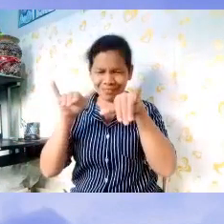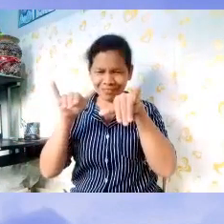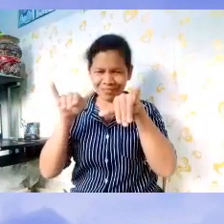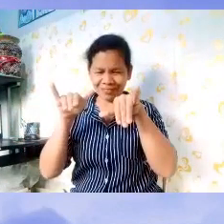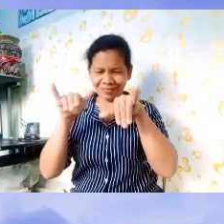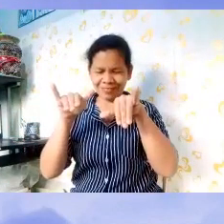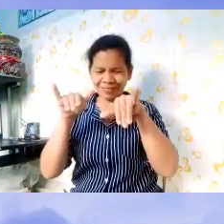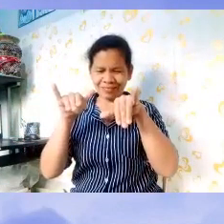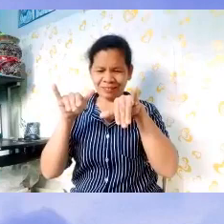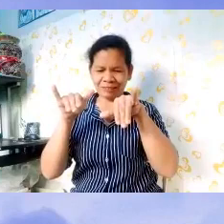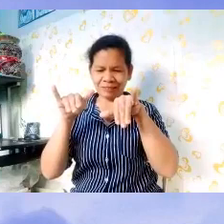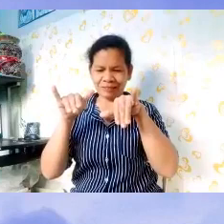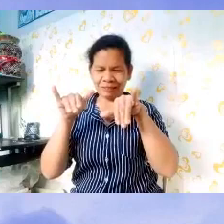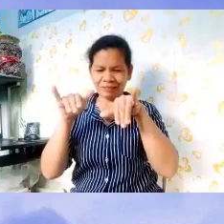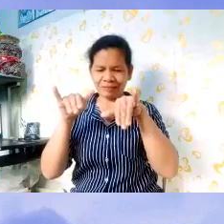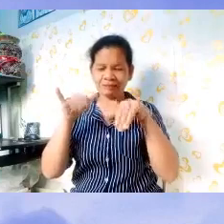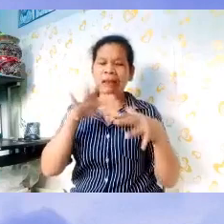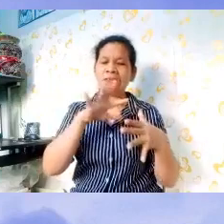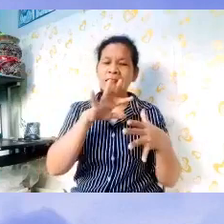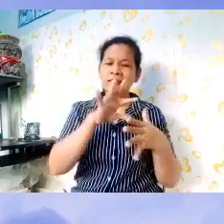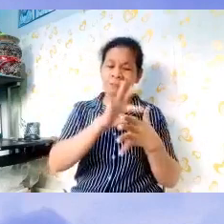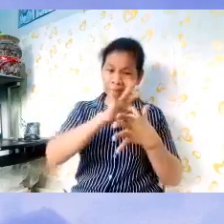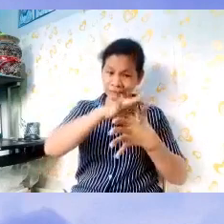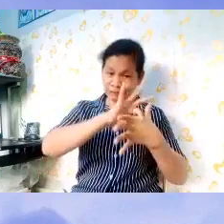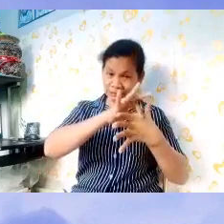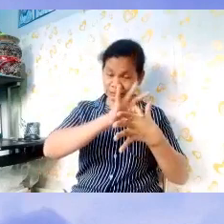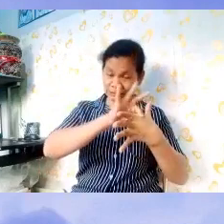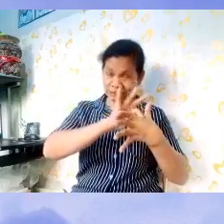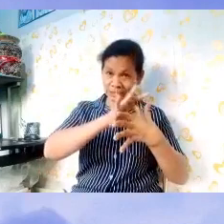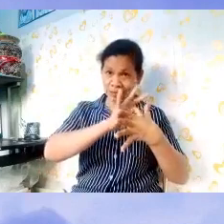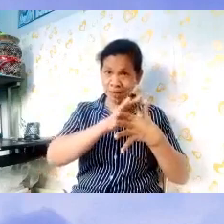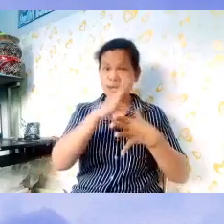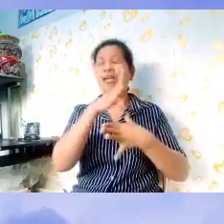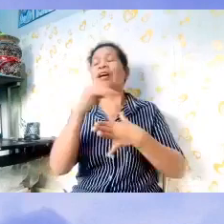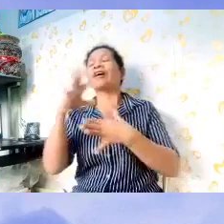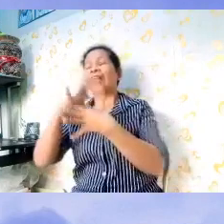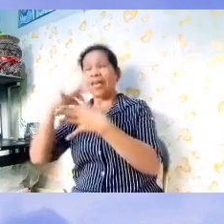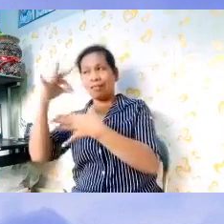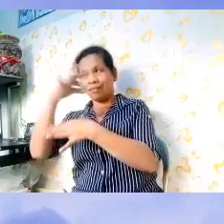yung espiritu. Sabi nga eh,